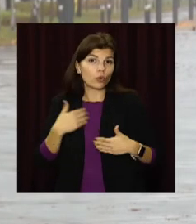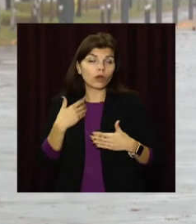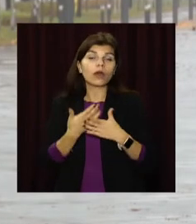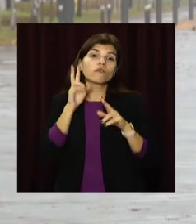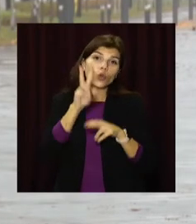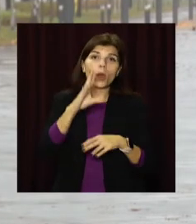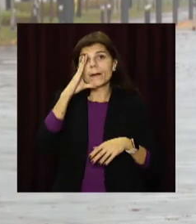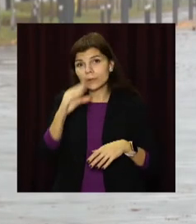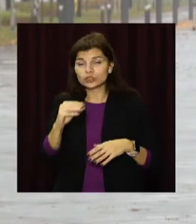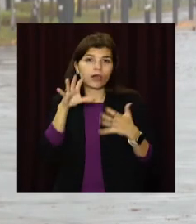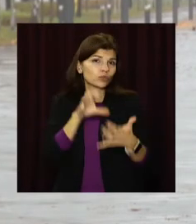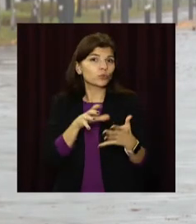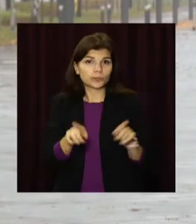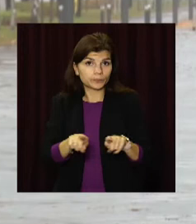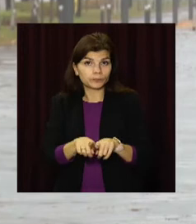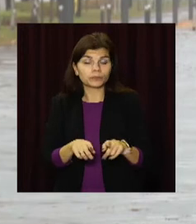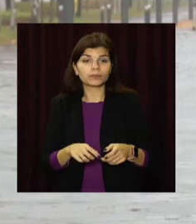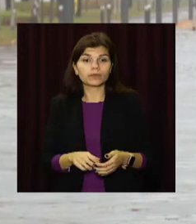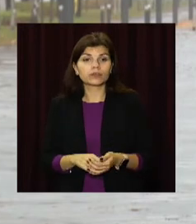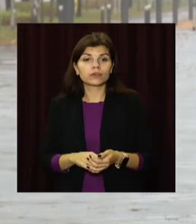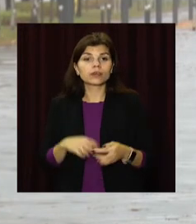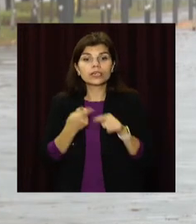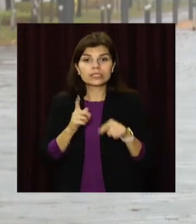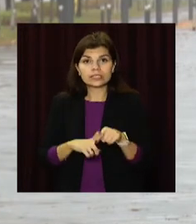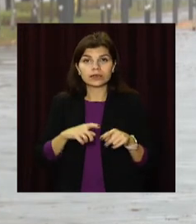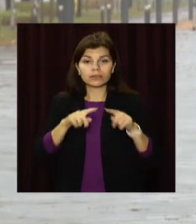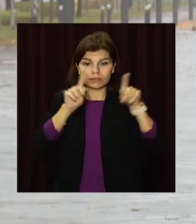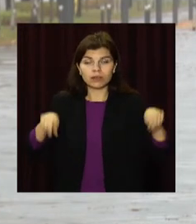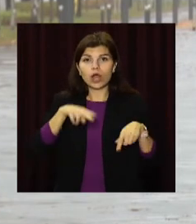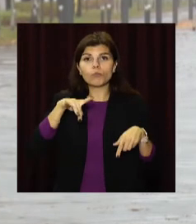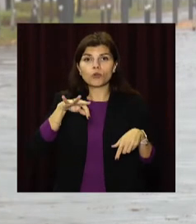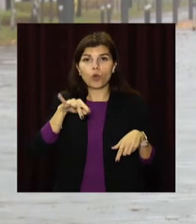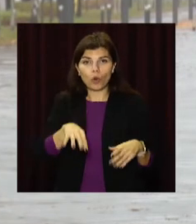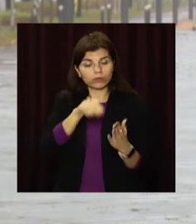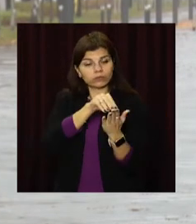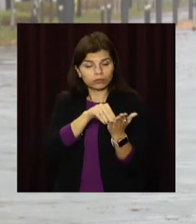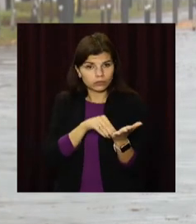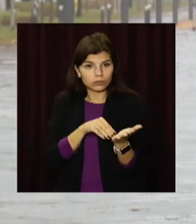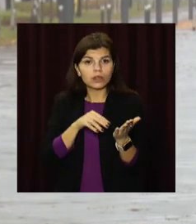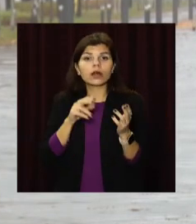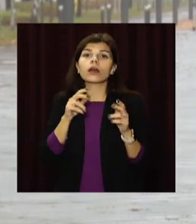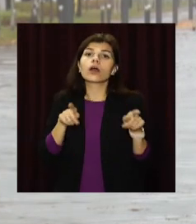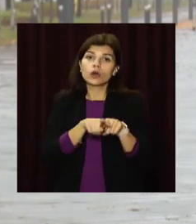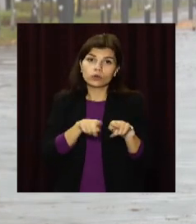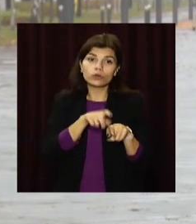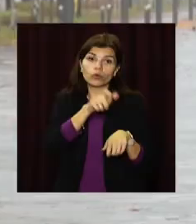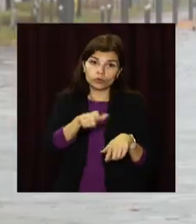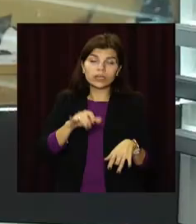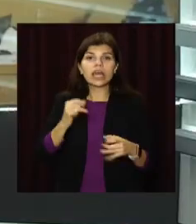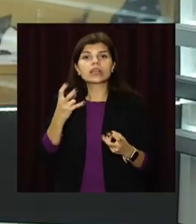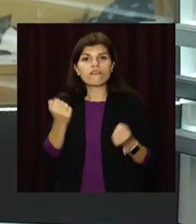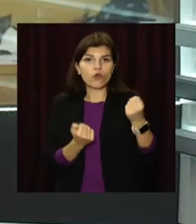тролейбус або маршрутний транспортний засіб. Ці протоколи, постанови виносяться як на пасажирів, так і на